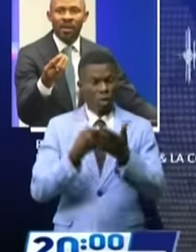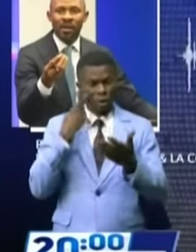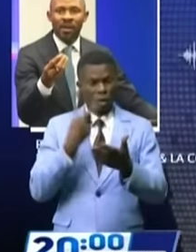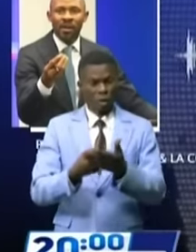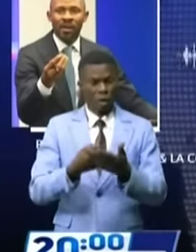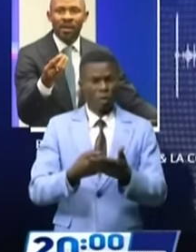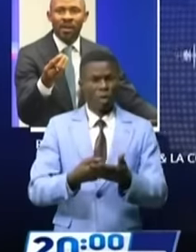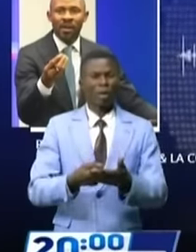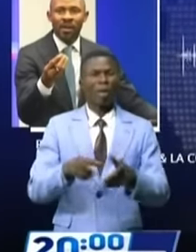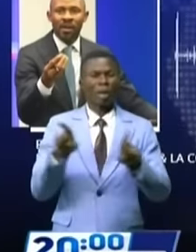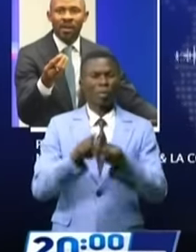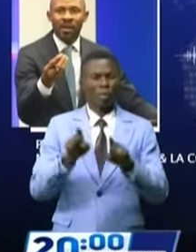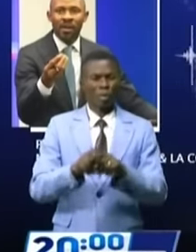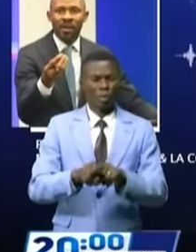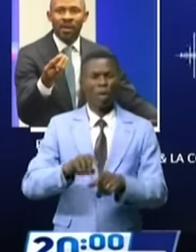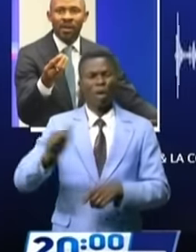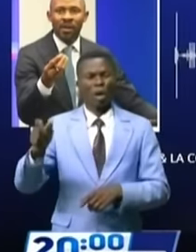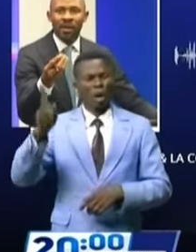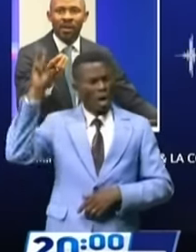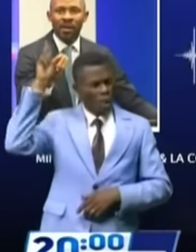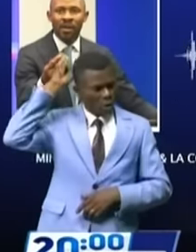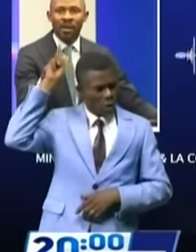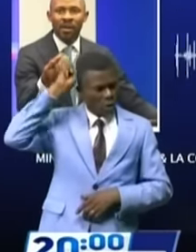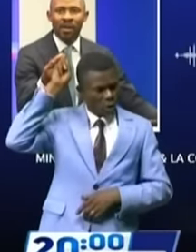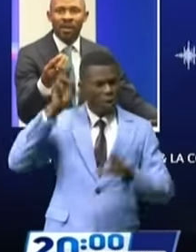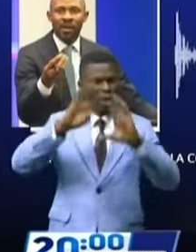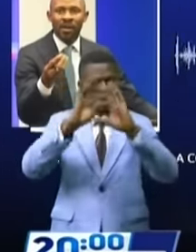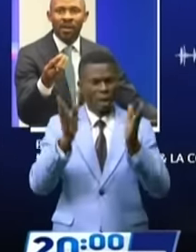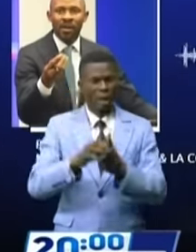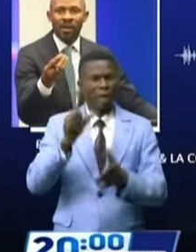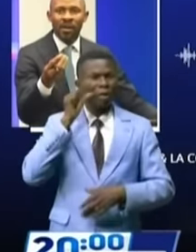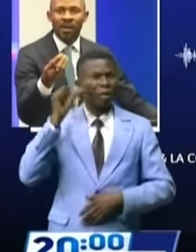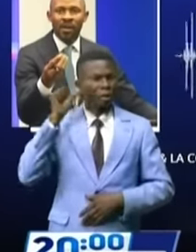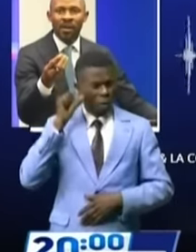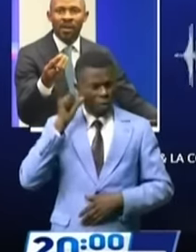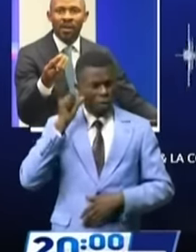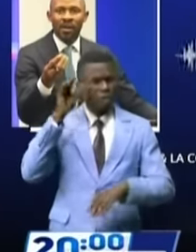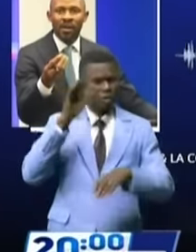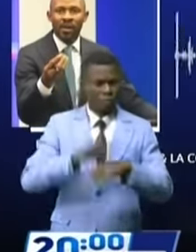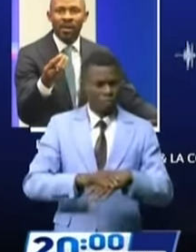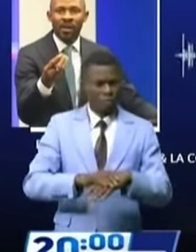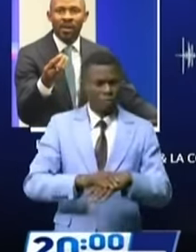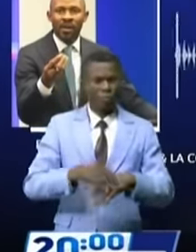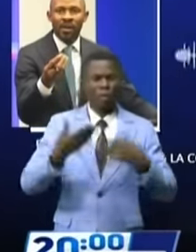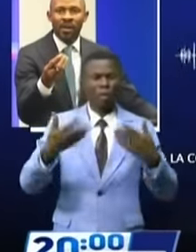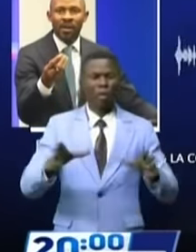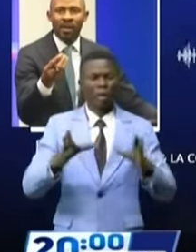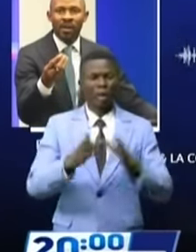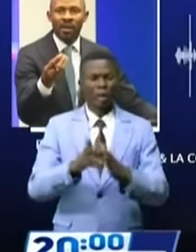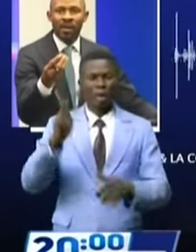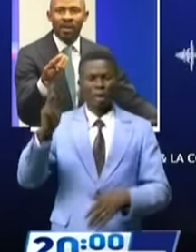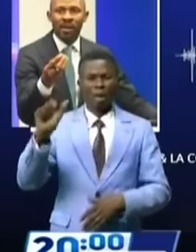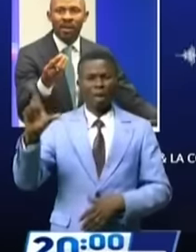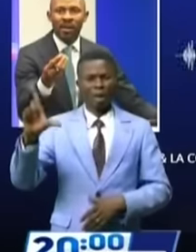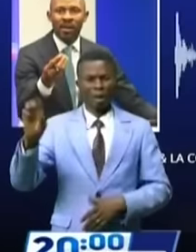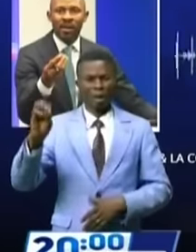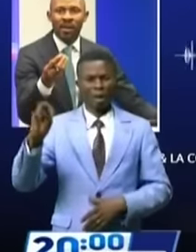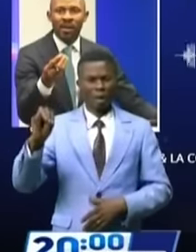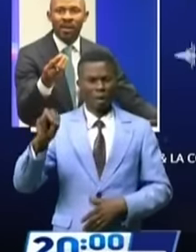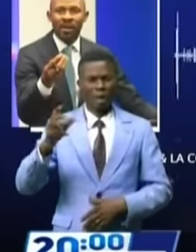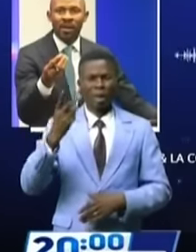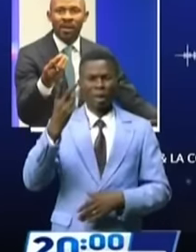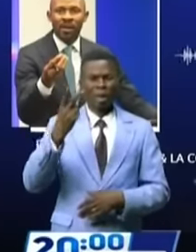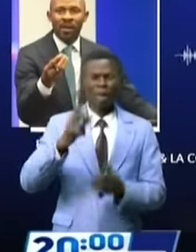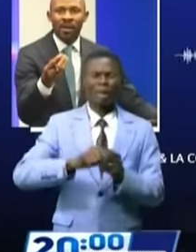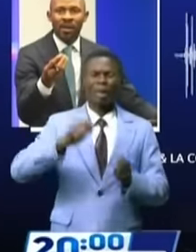fait à Fungurume, Kolwezi, Kamina. Et hier, on a bouclé la boucle à Kalemie avec une procession qui s'est allée sur plus de 2